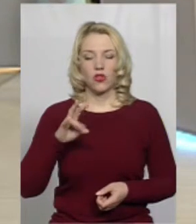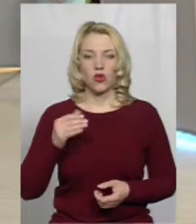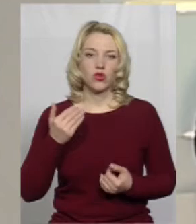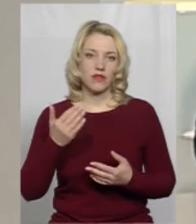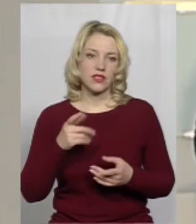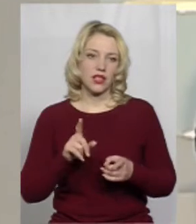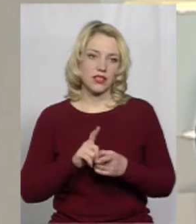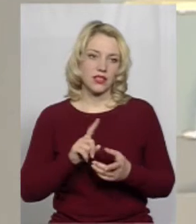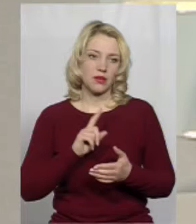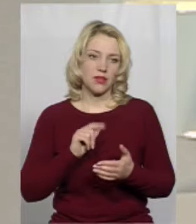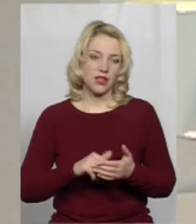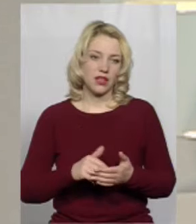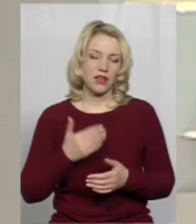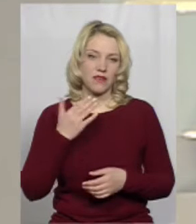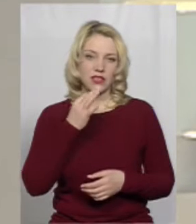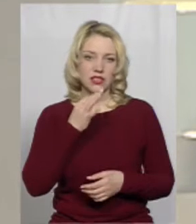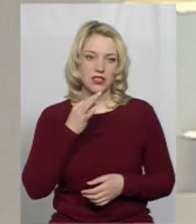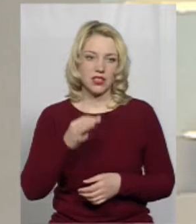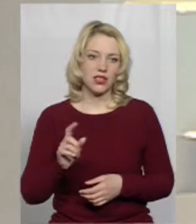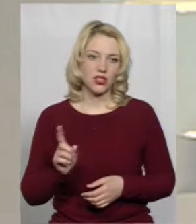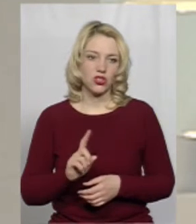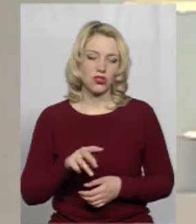запитання. Ви сказали, що